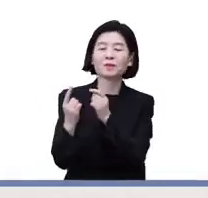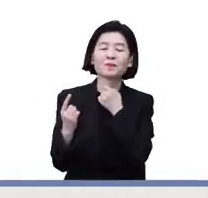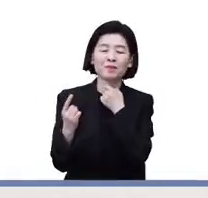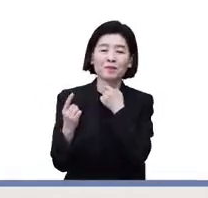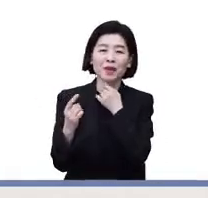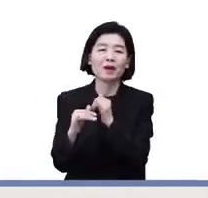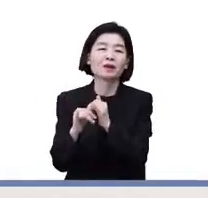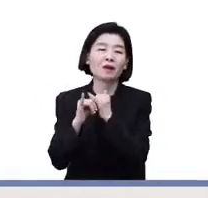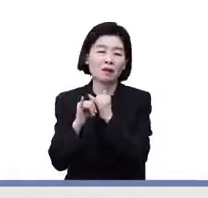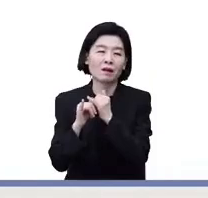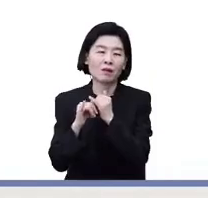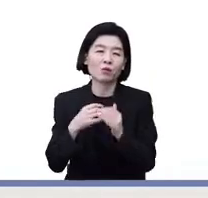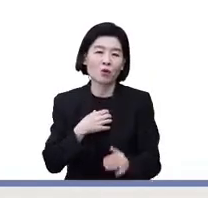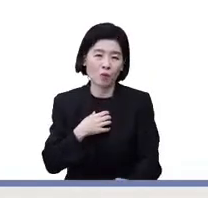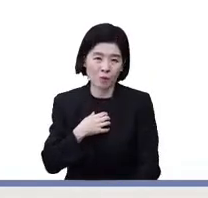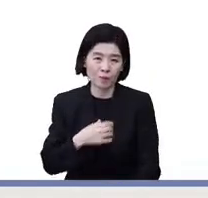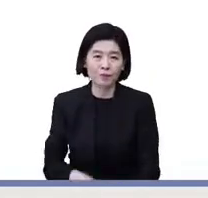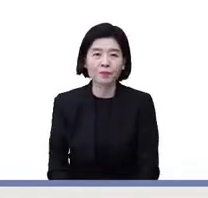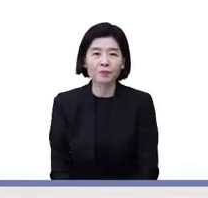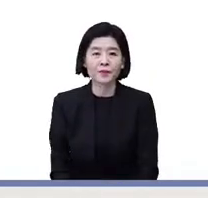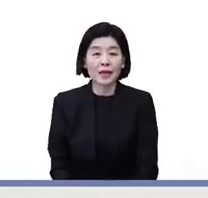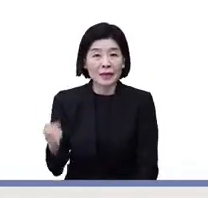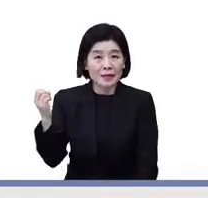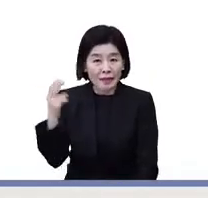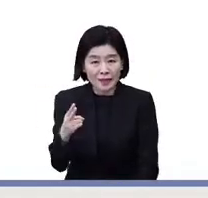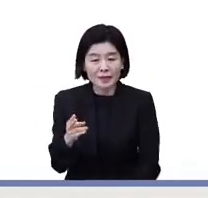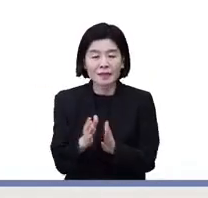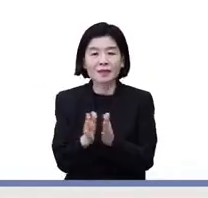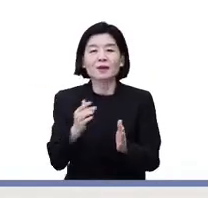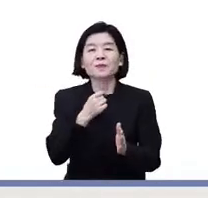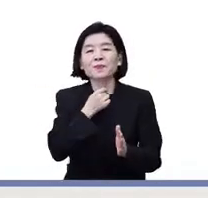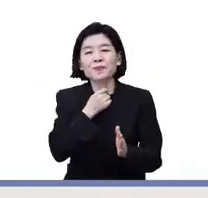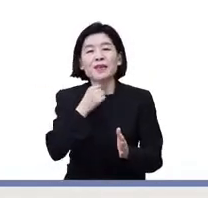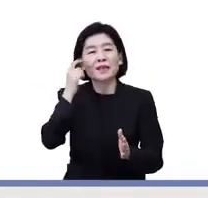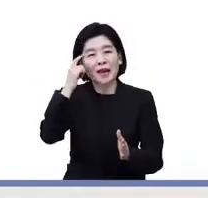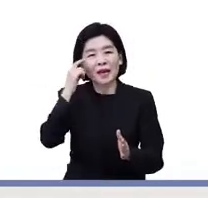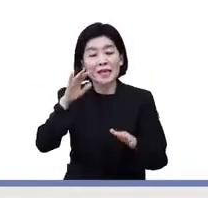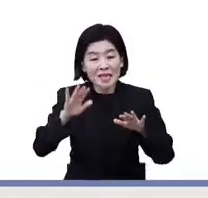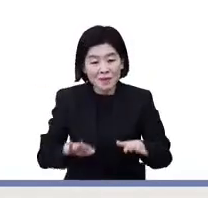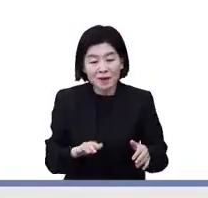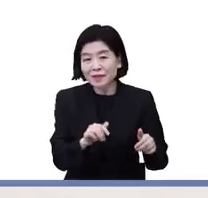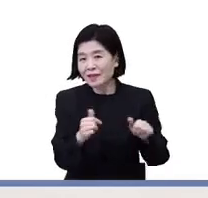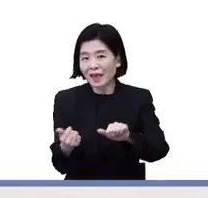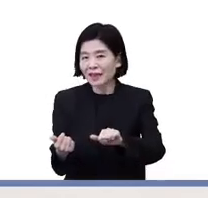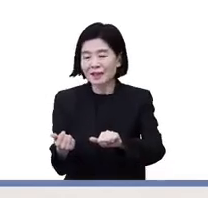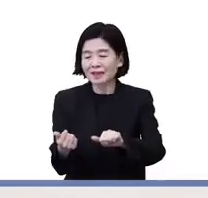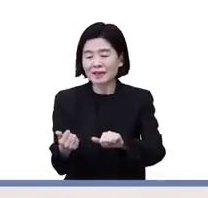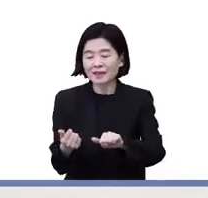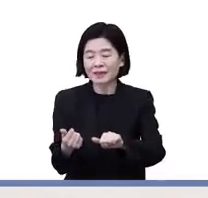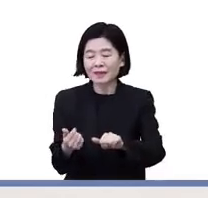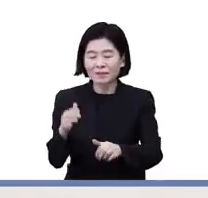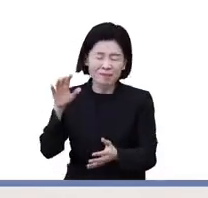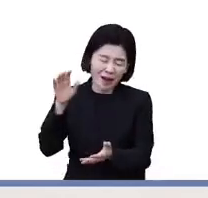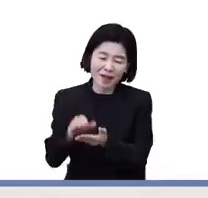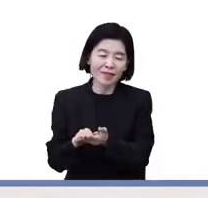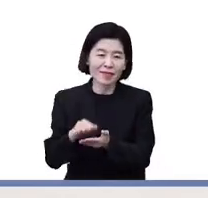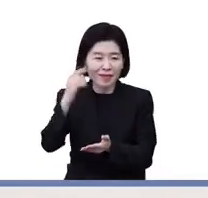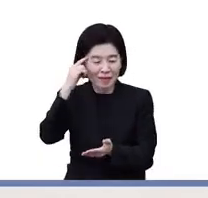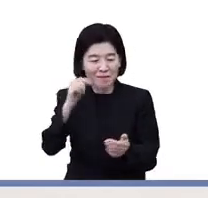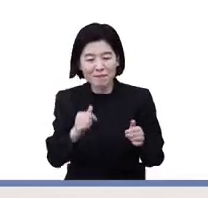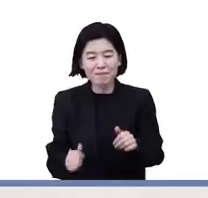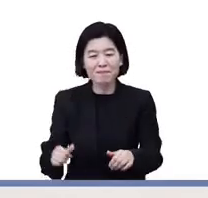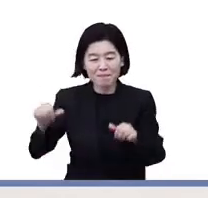수 있잖아요. 다시 시작하고 싶은 소망, 그렇죠. 이번 생은 틀렸어, 다시 시작해야 돼 같은 마음,